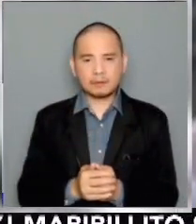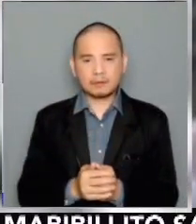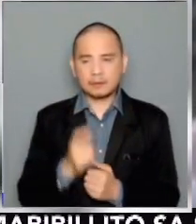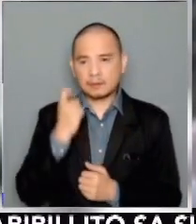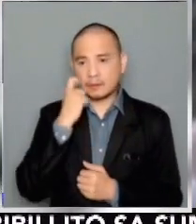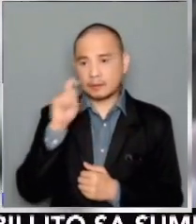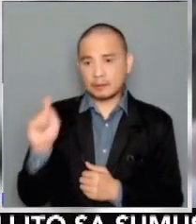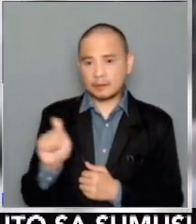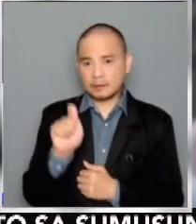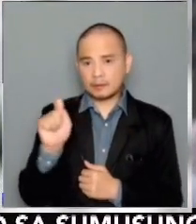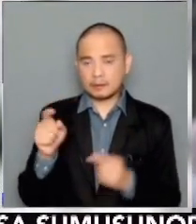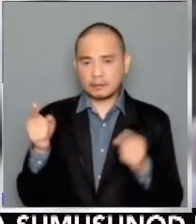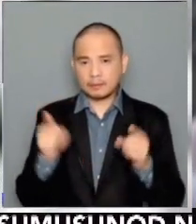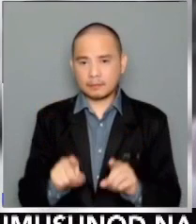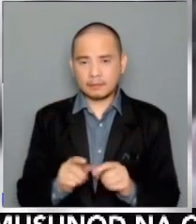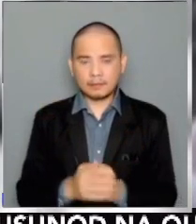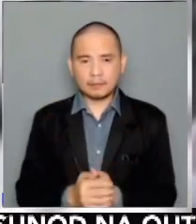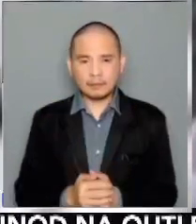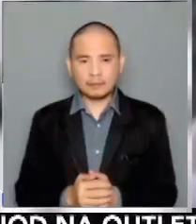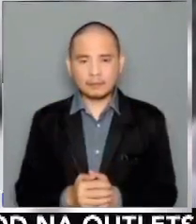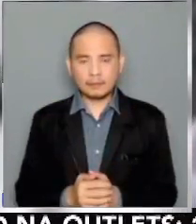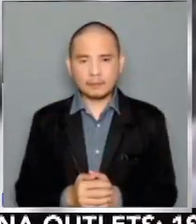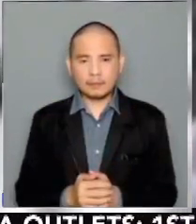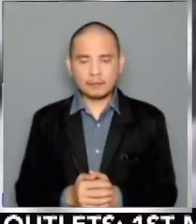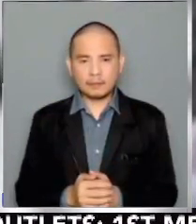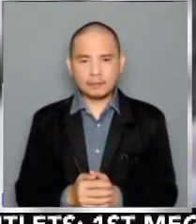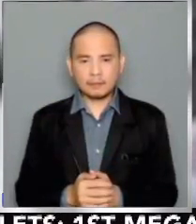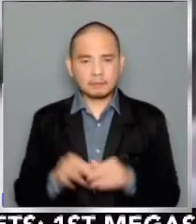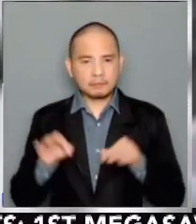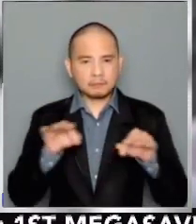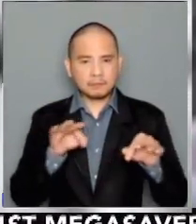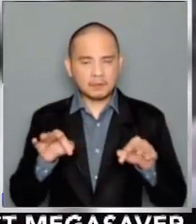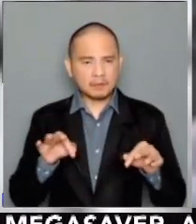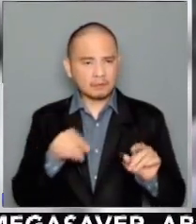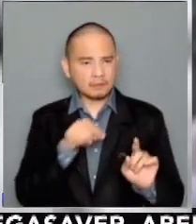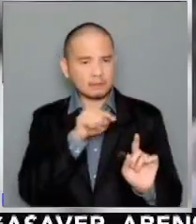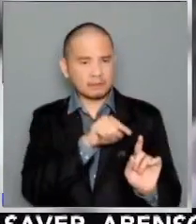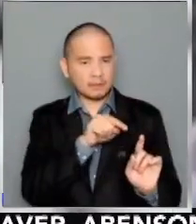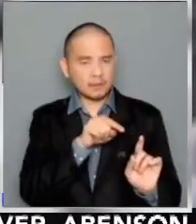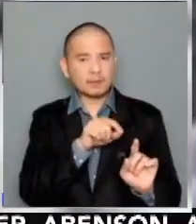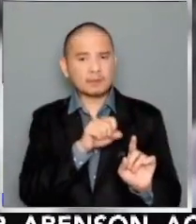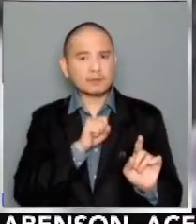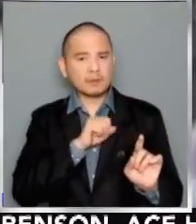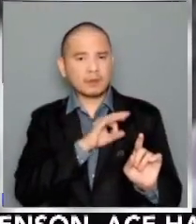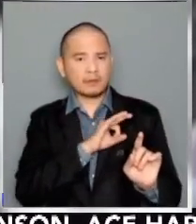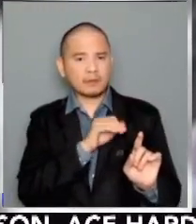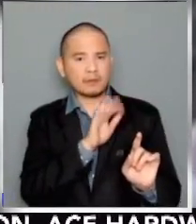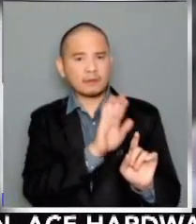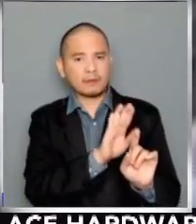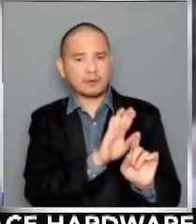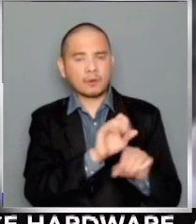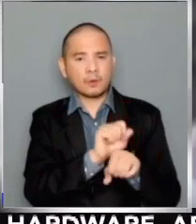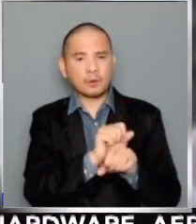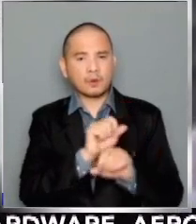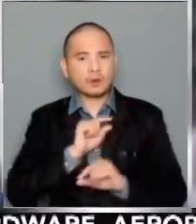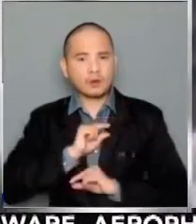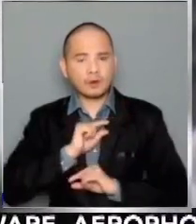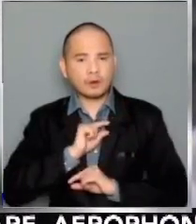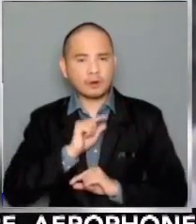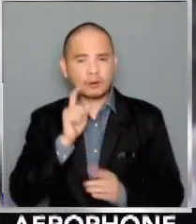na mayroong isang empleyado na ang kanyang item ay security guard at ang kanyang deposito sa banko ay